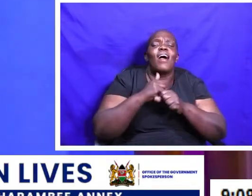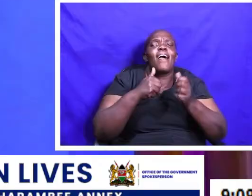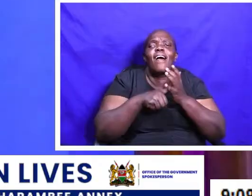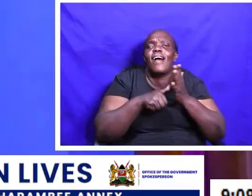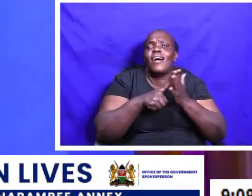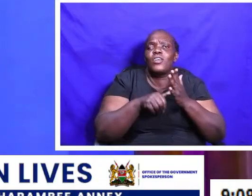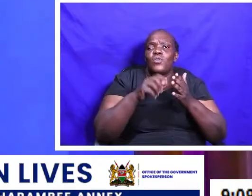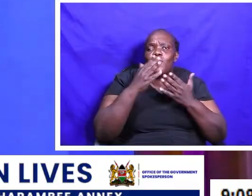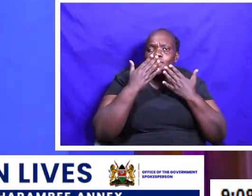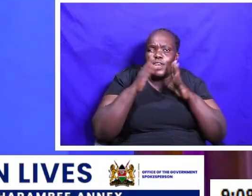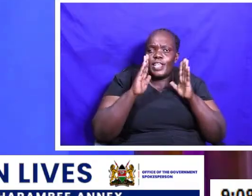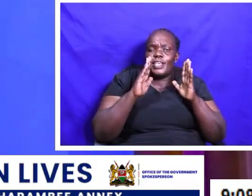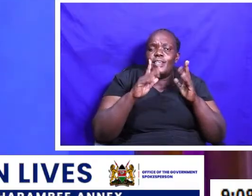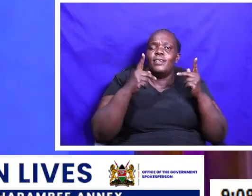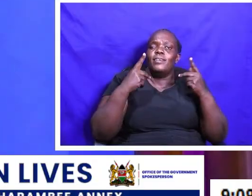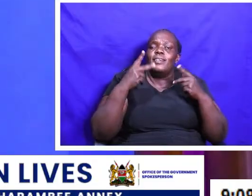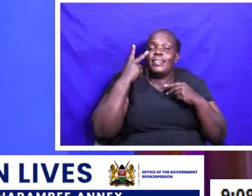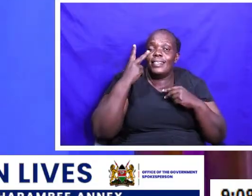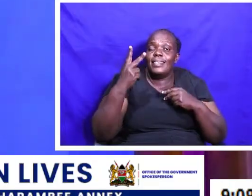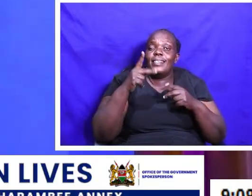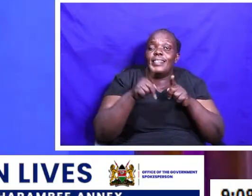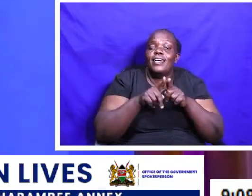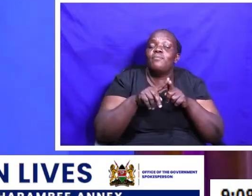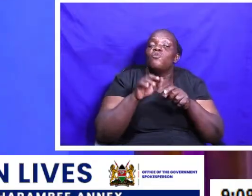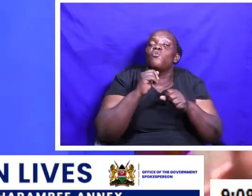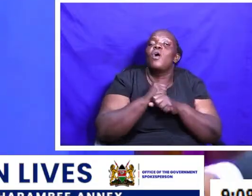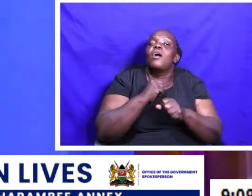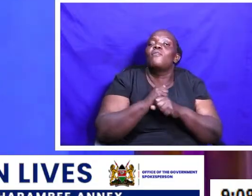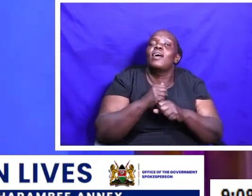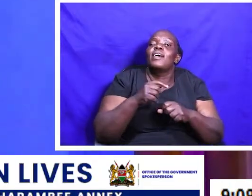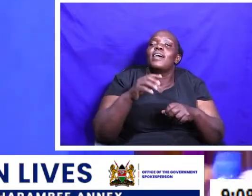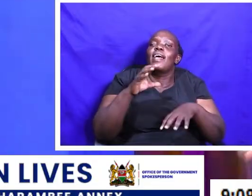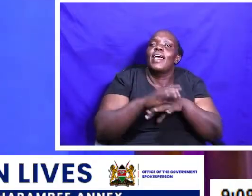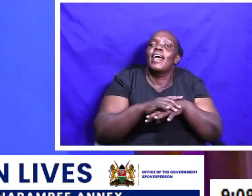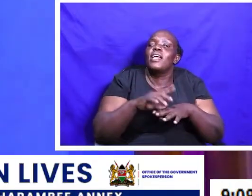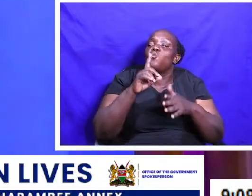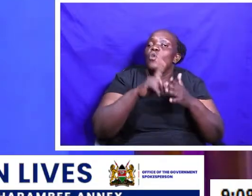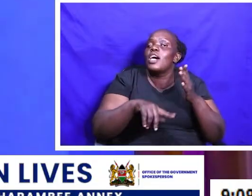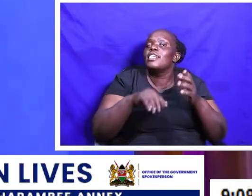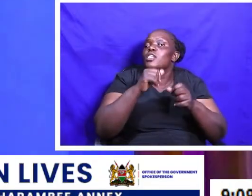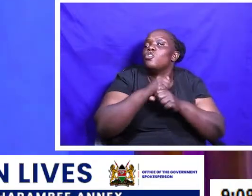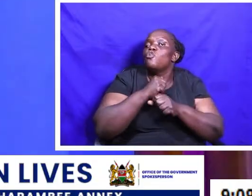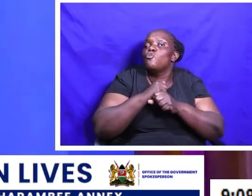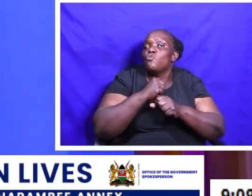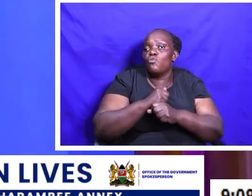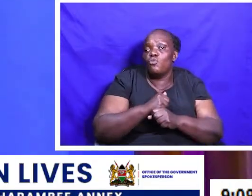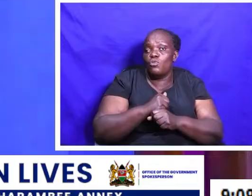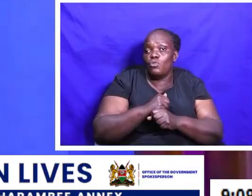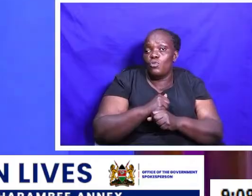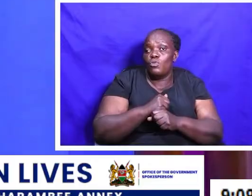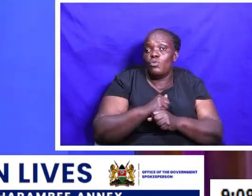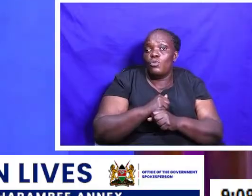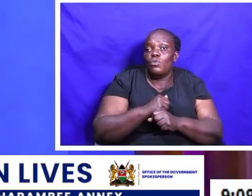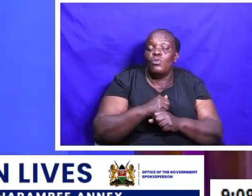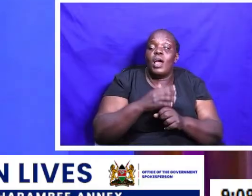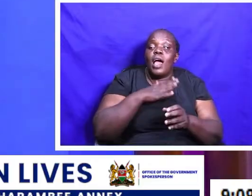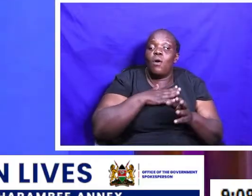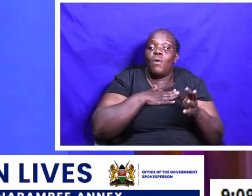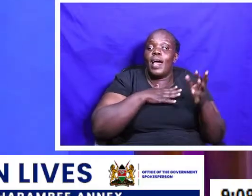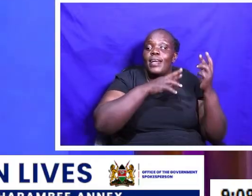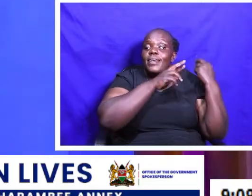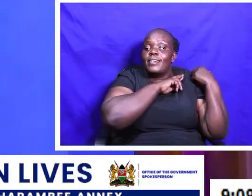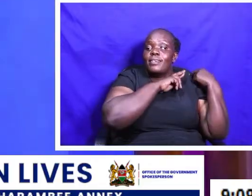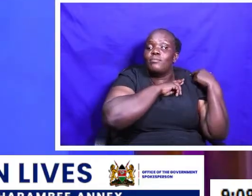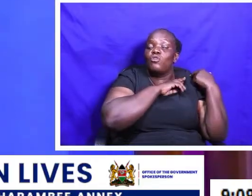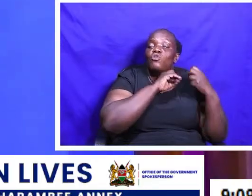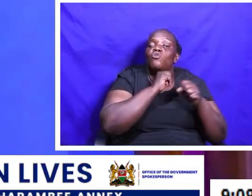amechangamka, wanataka waonekana kama wanafanya kazi na wapatikane kama wanafanya kazi. Sasa ni jukumu yetu